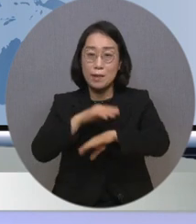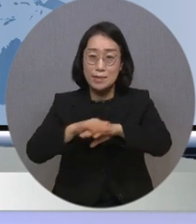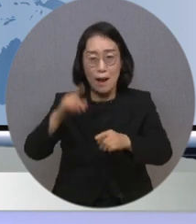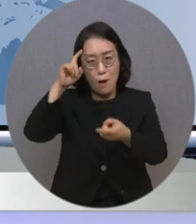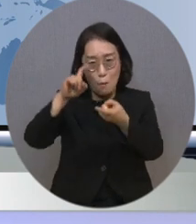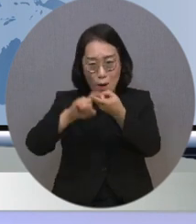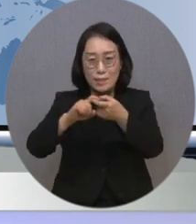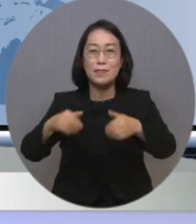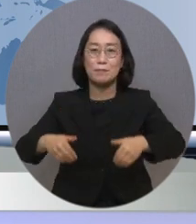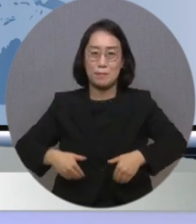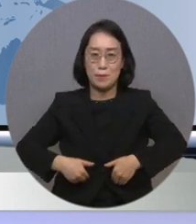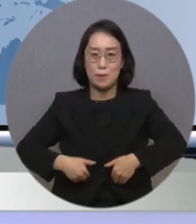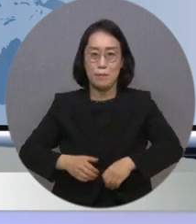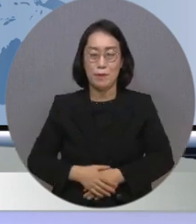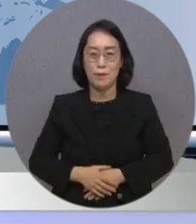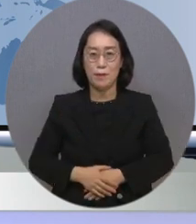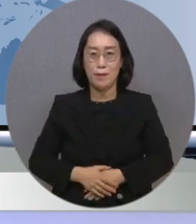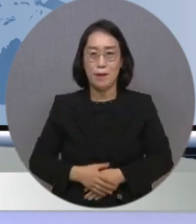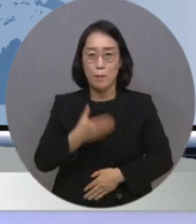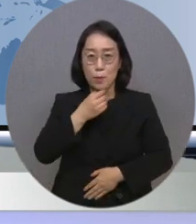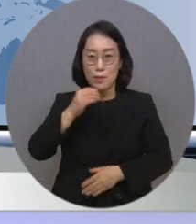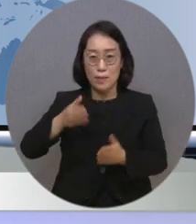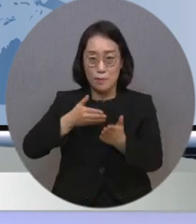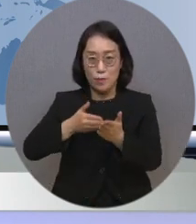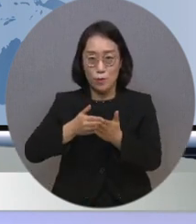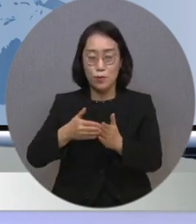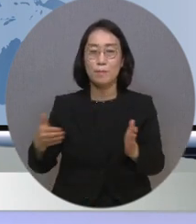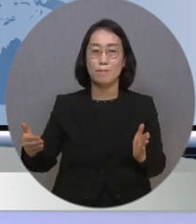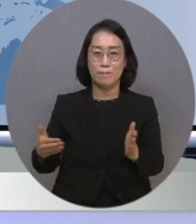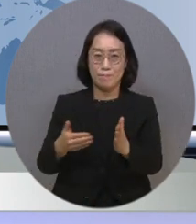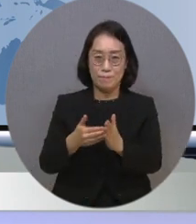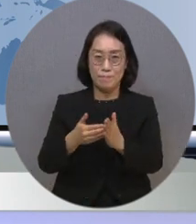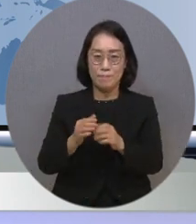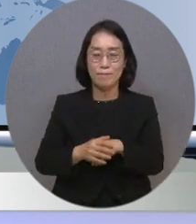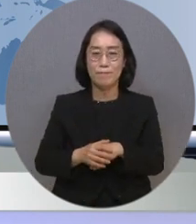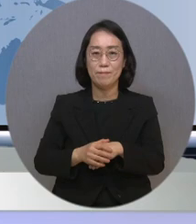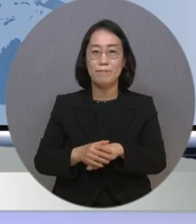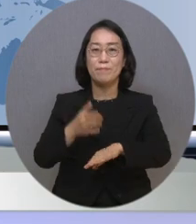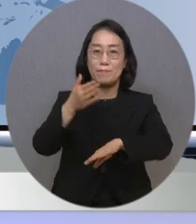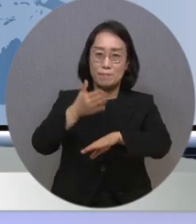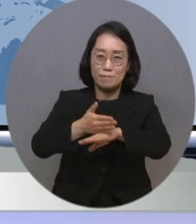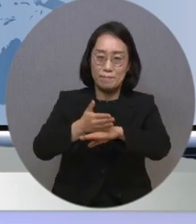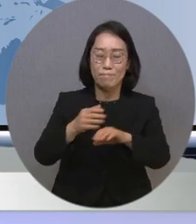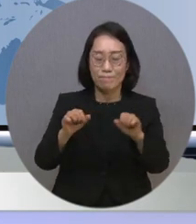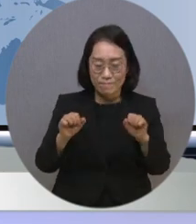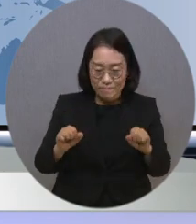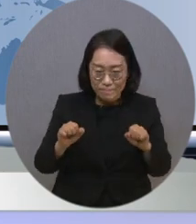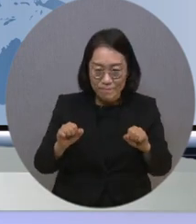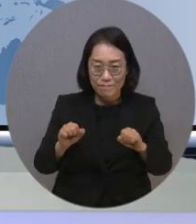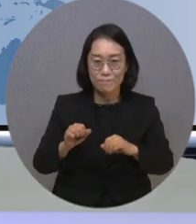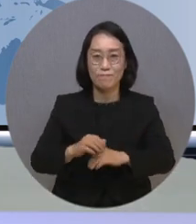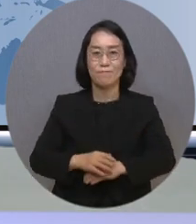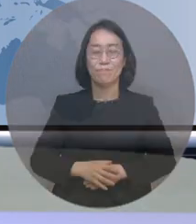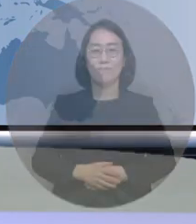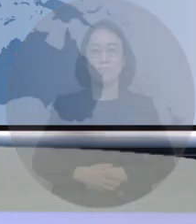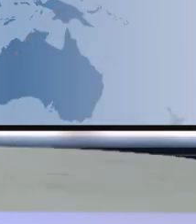필요한 시점입니다 이사 복지tv 뉴스 24를 마칩니다 시청해주신 여러분 고맙습니다